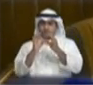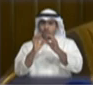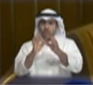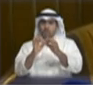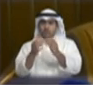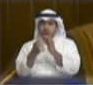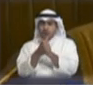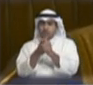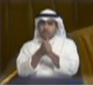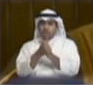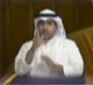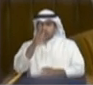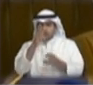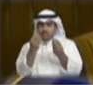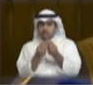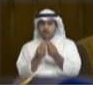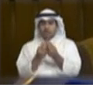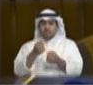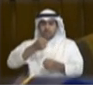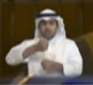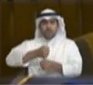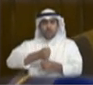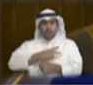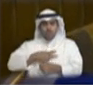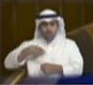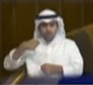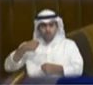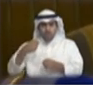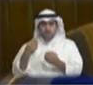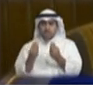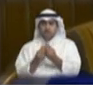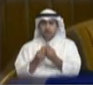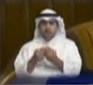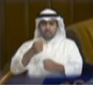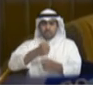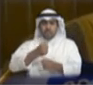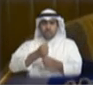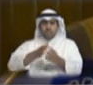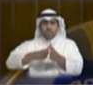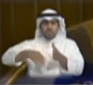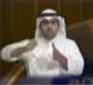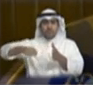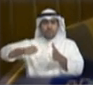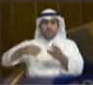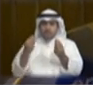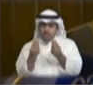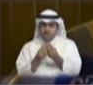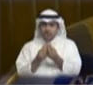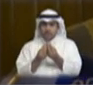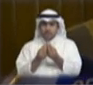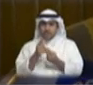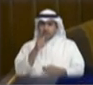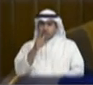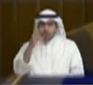أفقد زميلا تزاملنا مع بعض وكان في منتهى